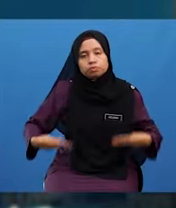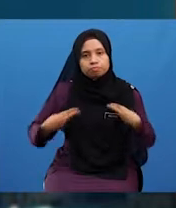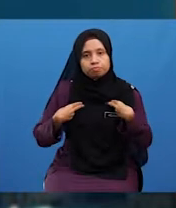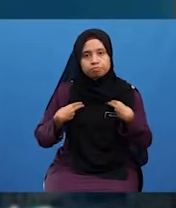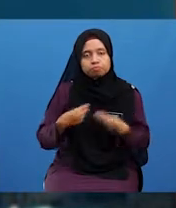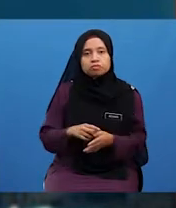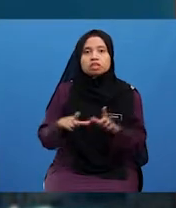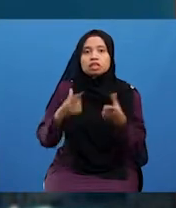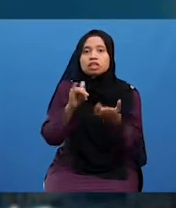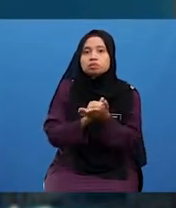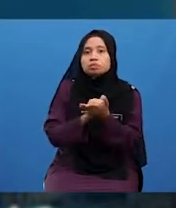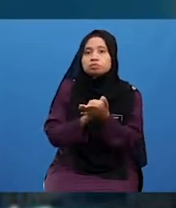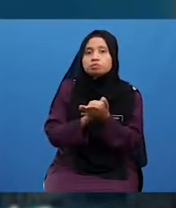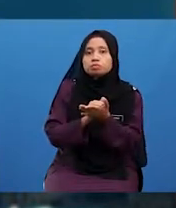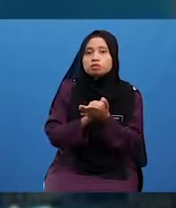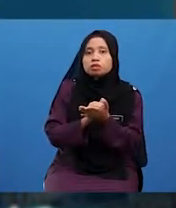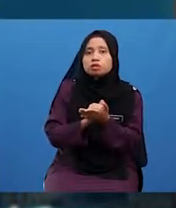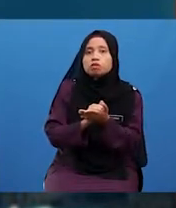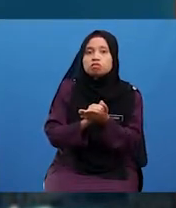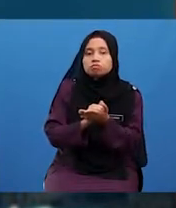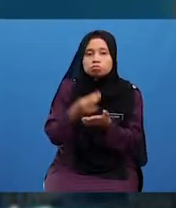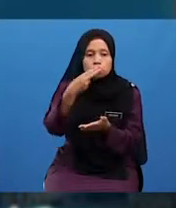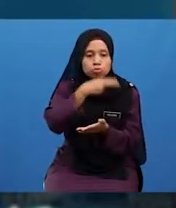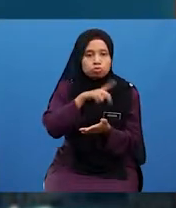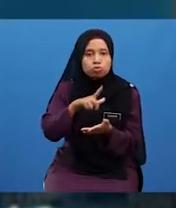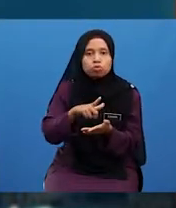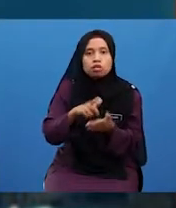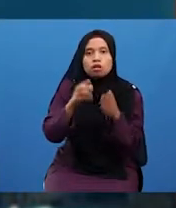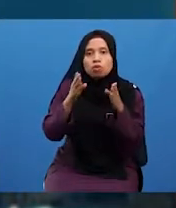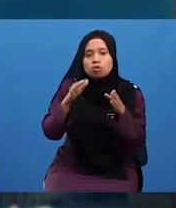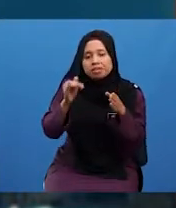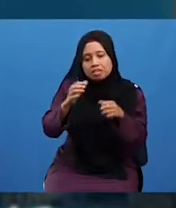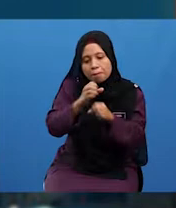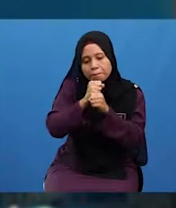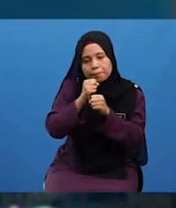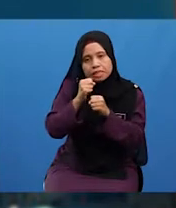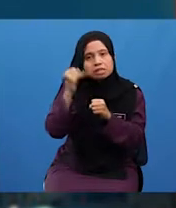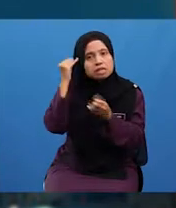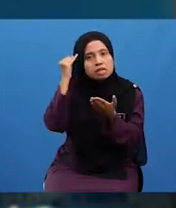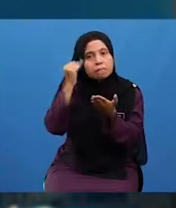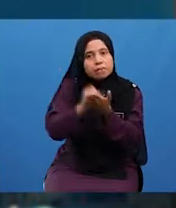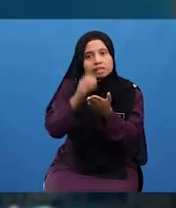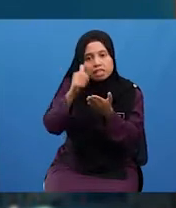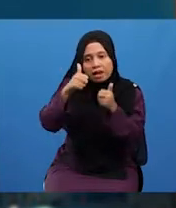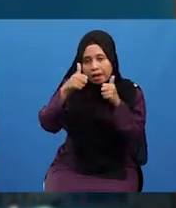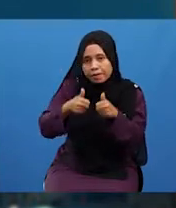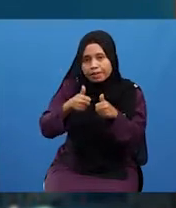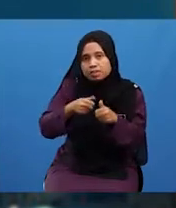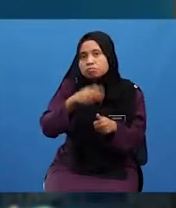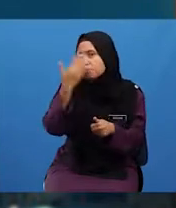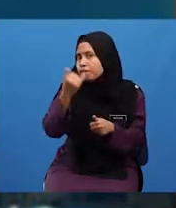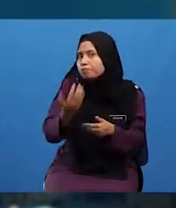Selain daripada itu, murid-murid, beruntunglah mereka yang memiliki iman yang mantap dan kukuh.